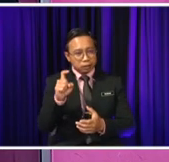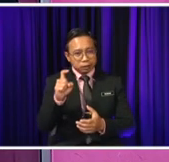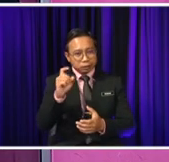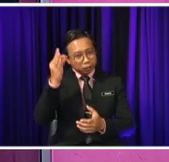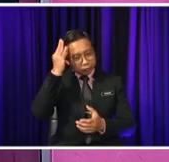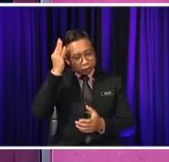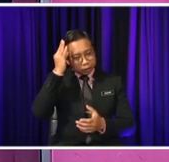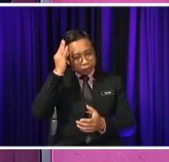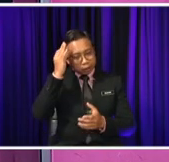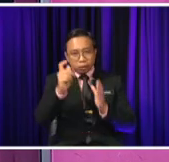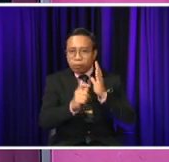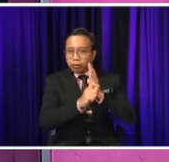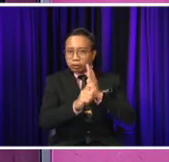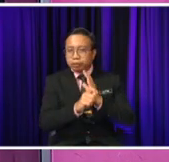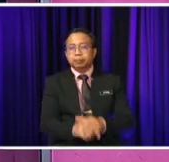selamat